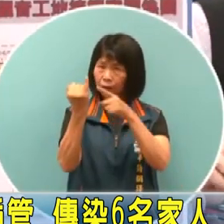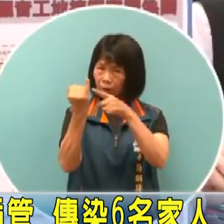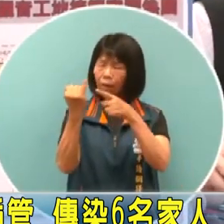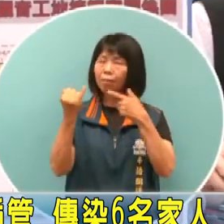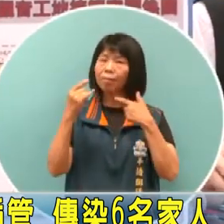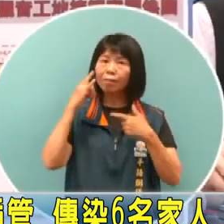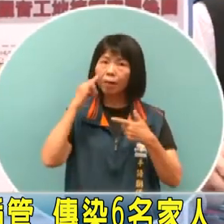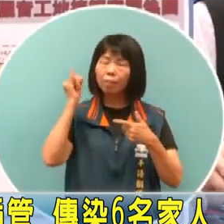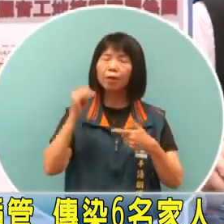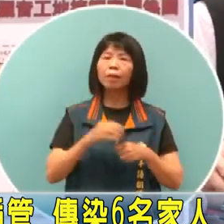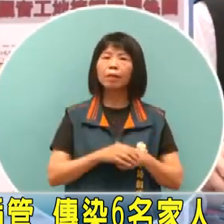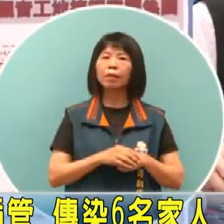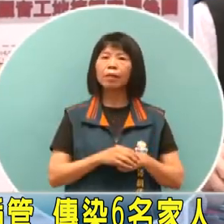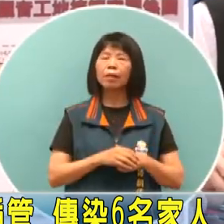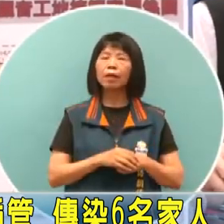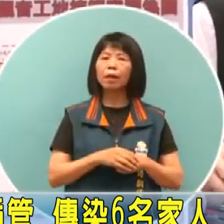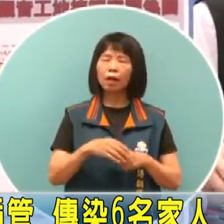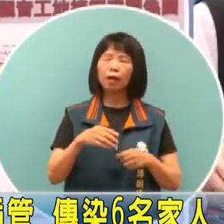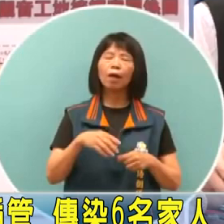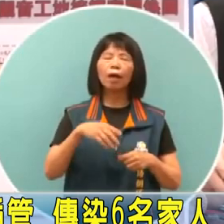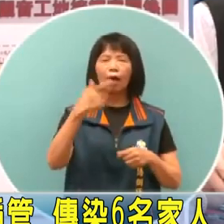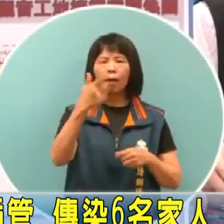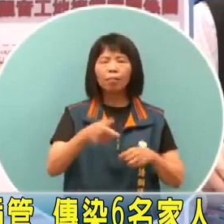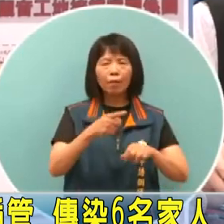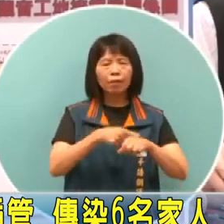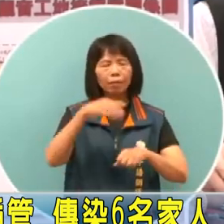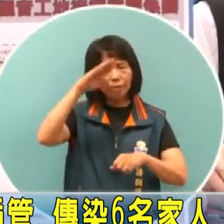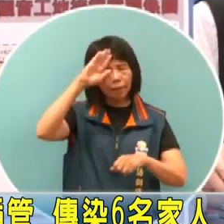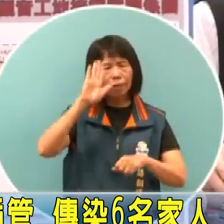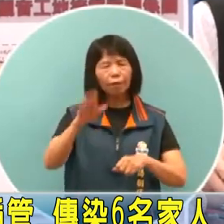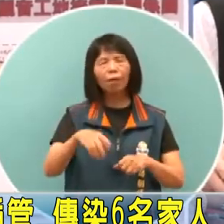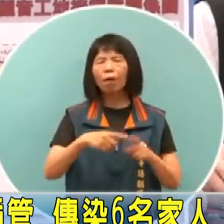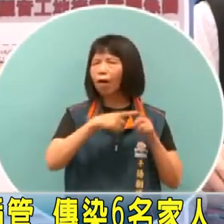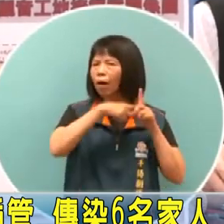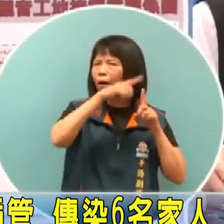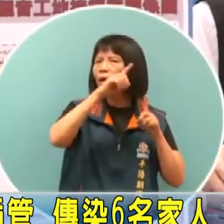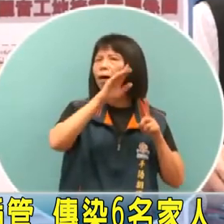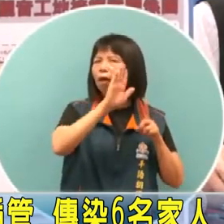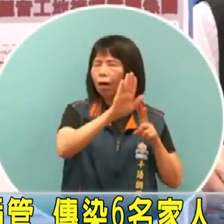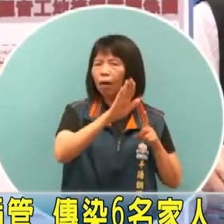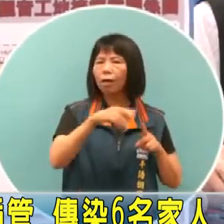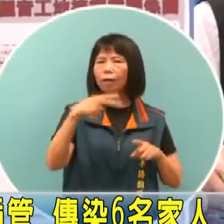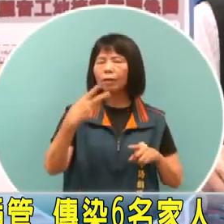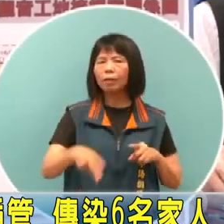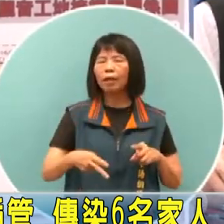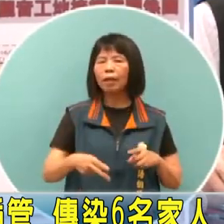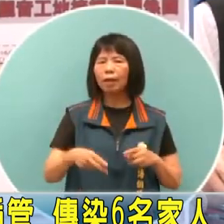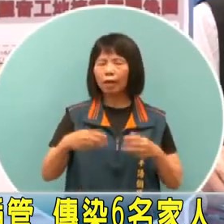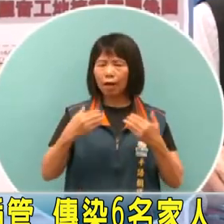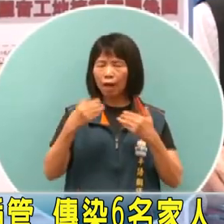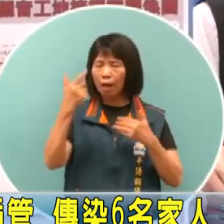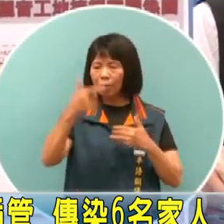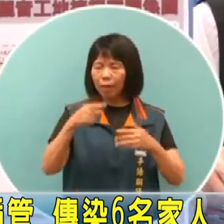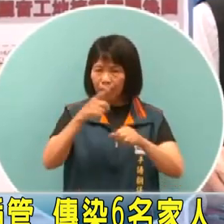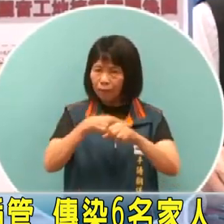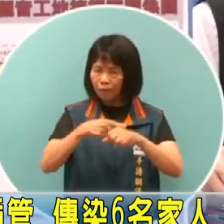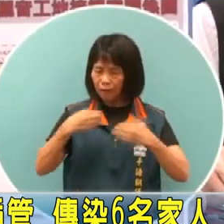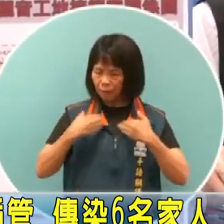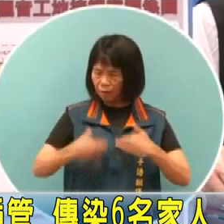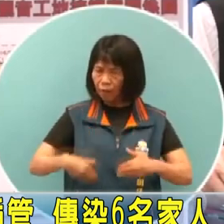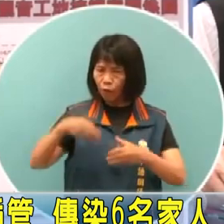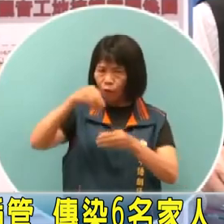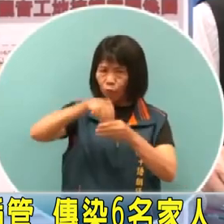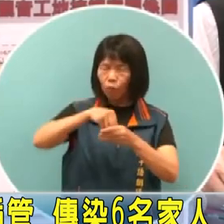身有很多慢性疾病，包括高血压，包括慢性肺阻塞，那他本